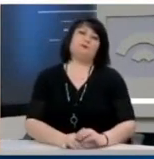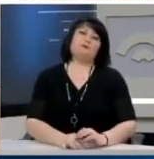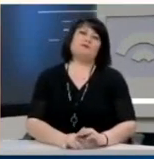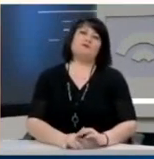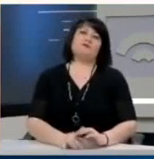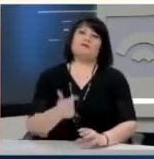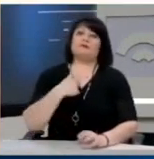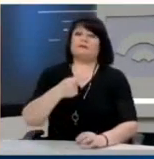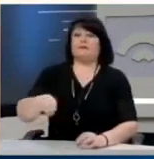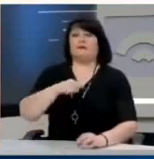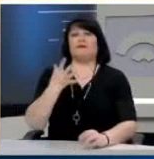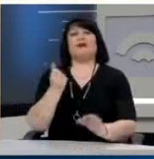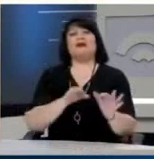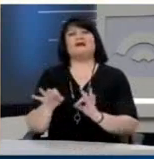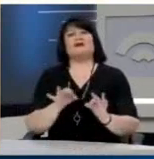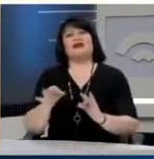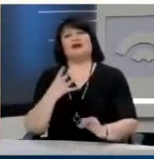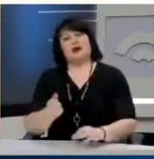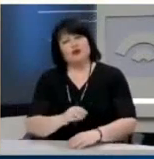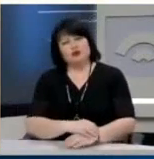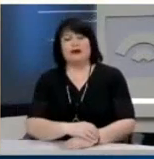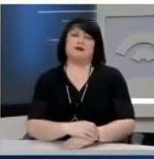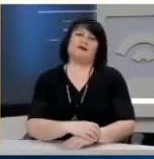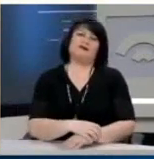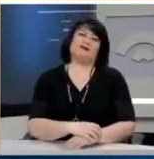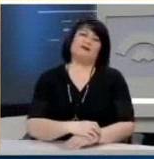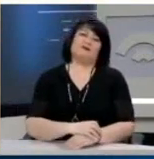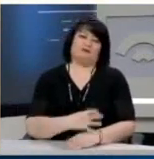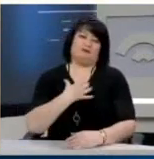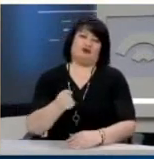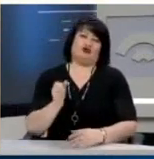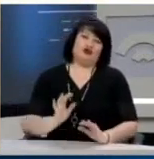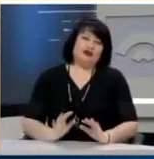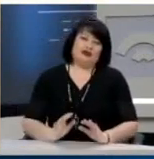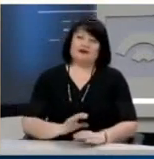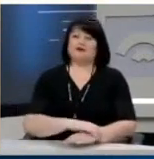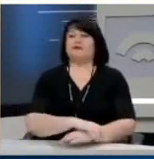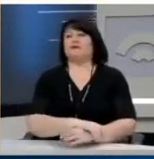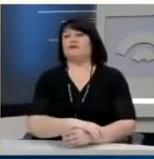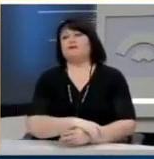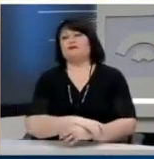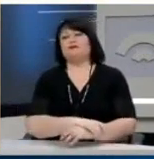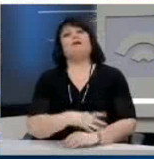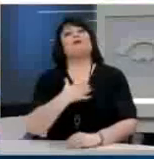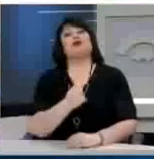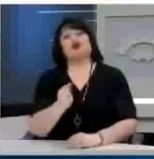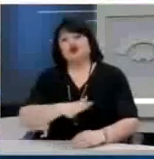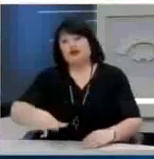εμείς έχουμε αυτό το σχέδιο το οποίο βάζουμε στην εμπιστοσύνη των βουλευτών και στην εμπιστοσύνη του ελληνικού